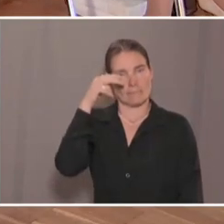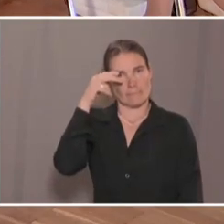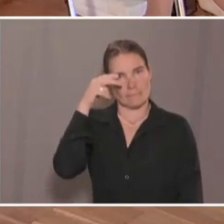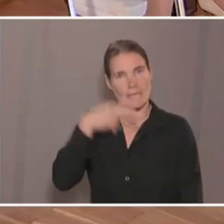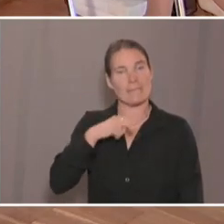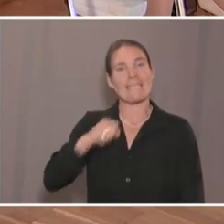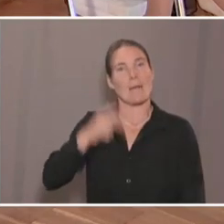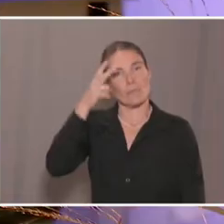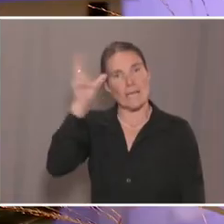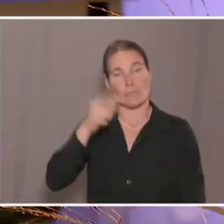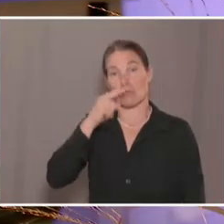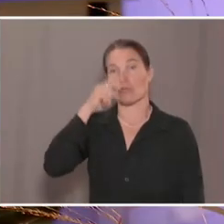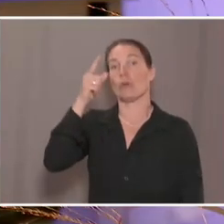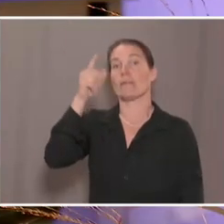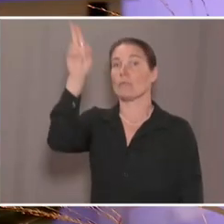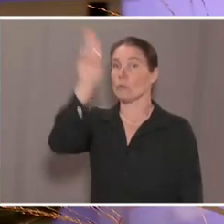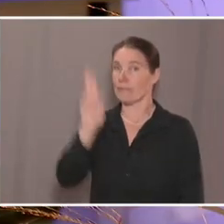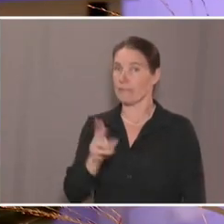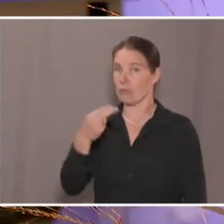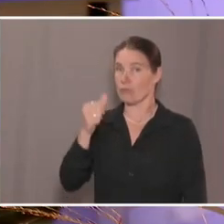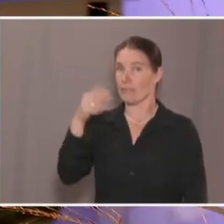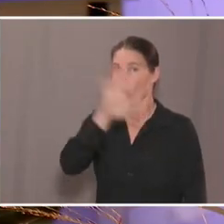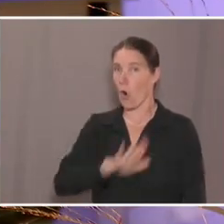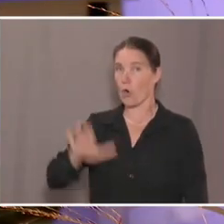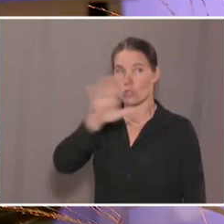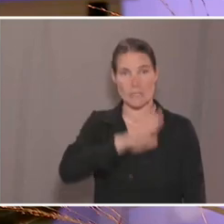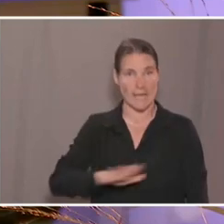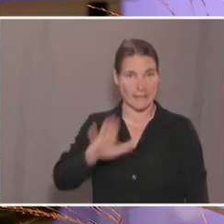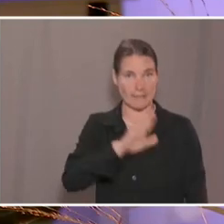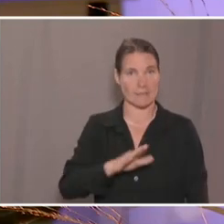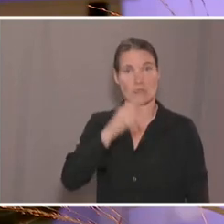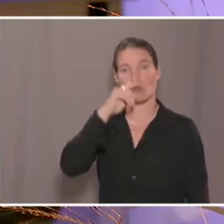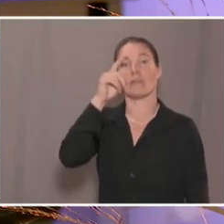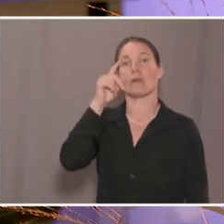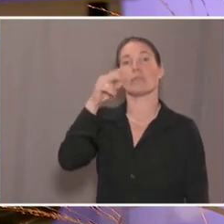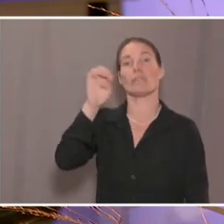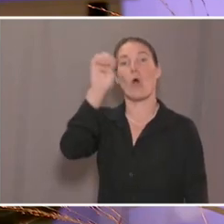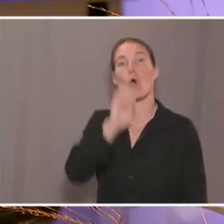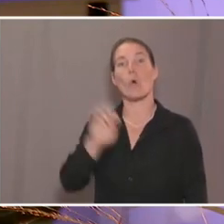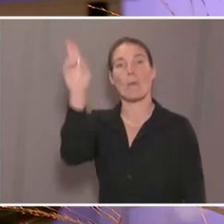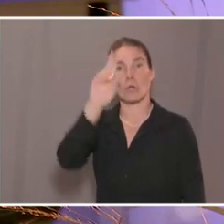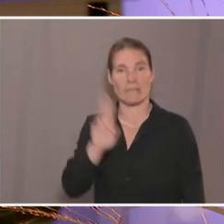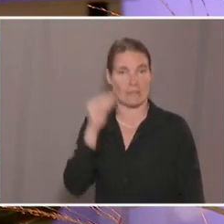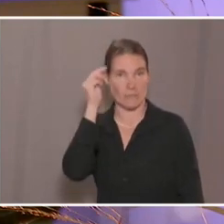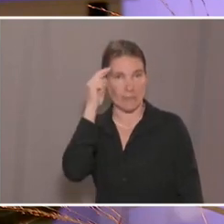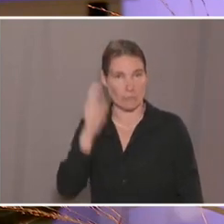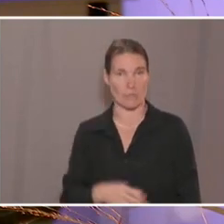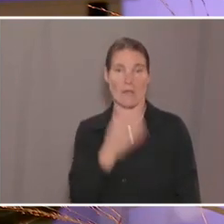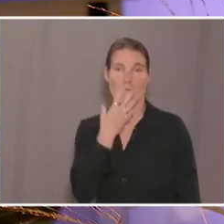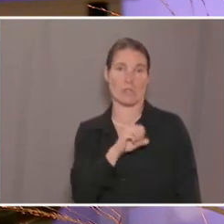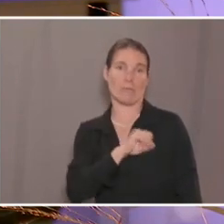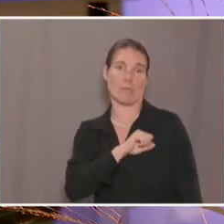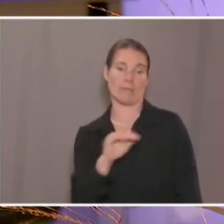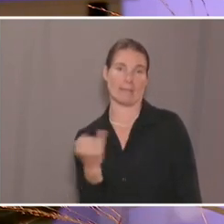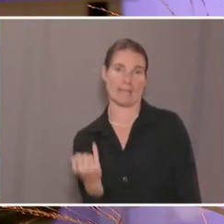unsere Europa-Universität. Ich glaube, wir Schleswig-Holsteiner sind stolz auf die Europa-Universität. Ich wünsche dem Geburtstagskind